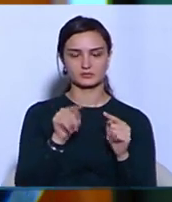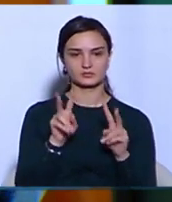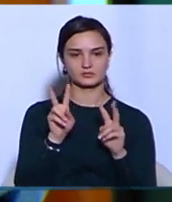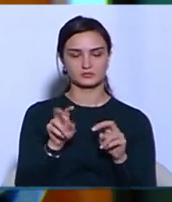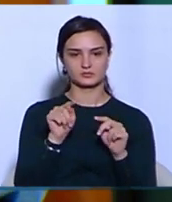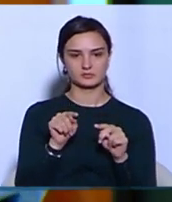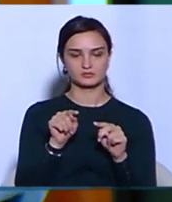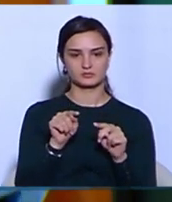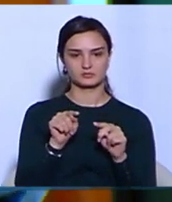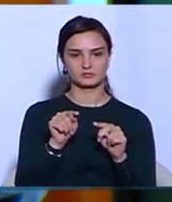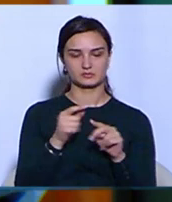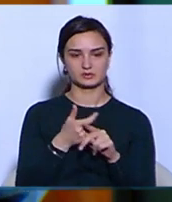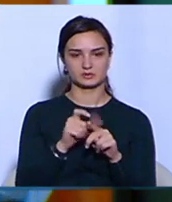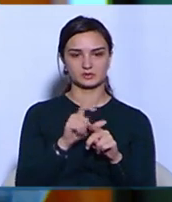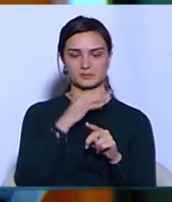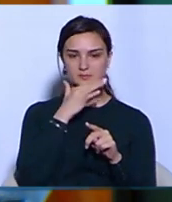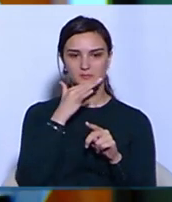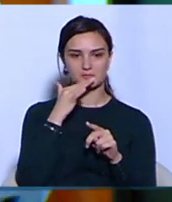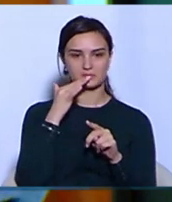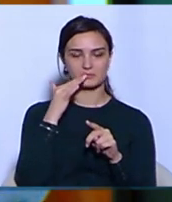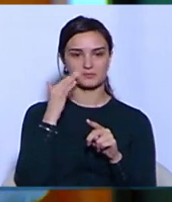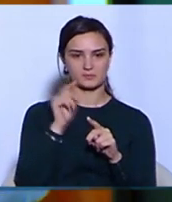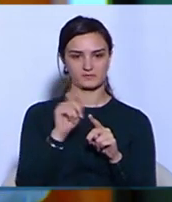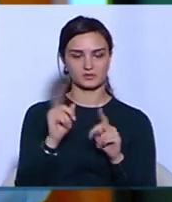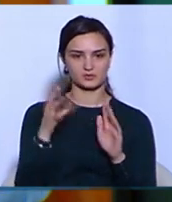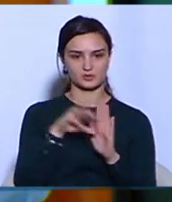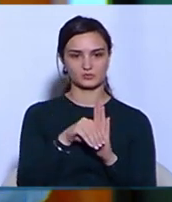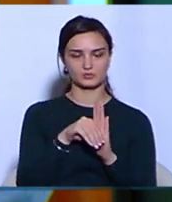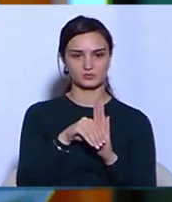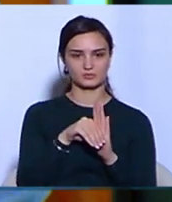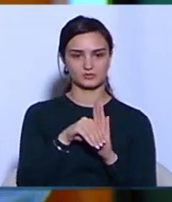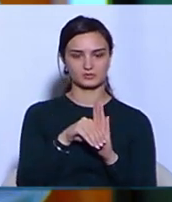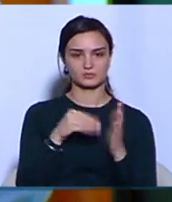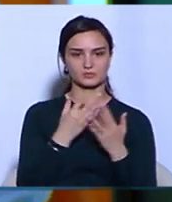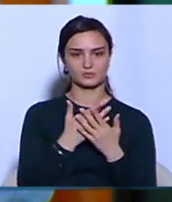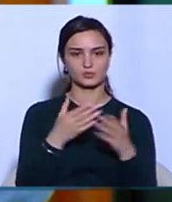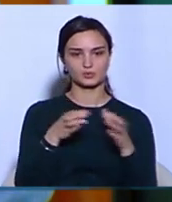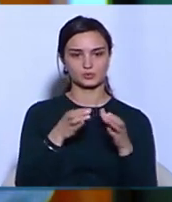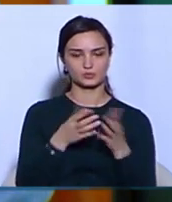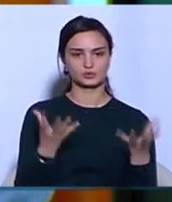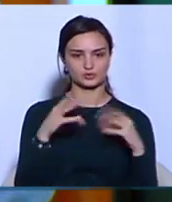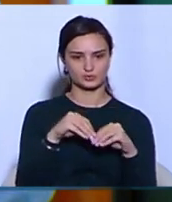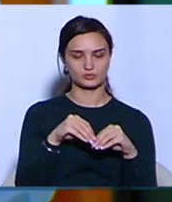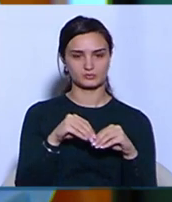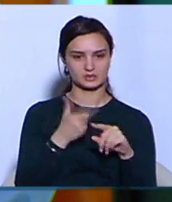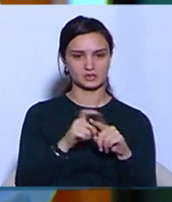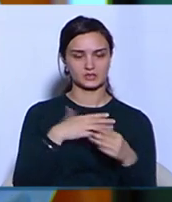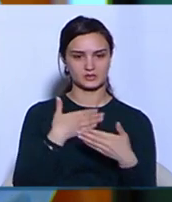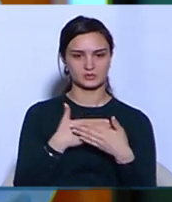ესეთ ძალიან ბევრი სფეროს ჩართულობას, მულტი გუნდის ჩართულობას ძალიან